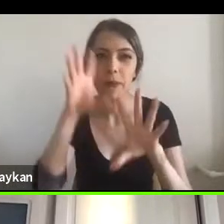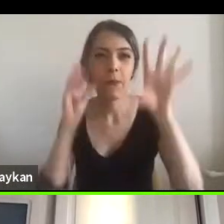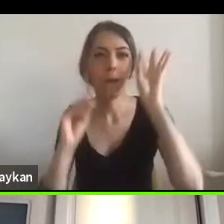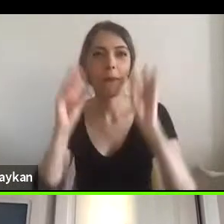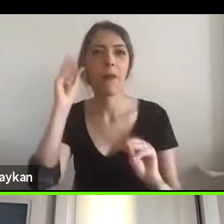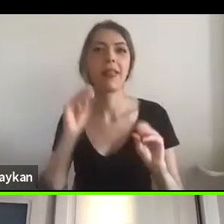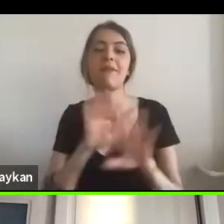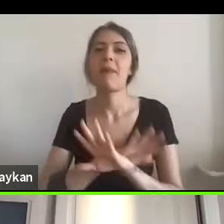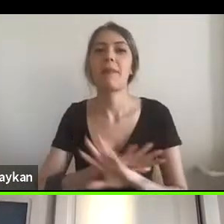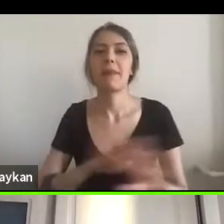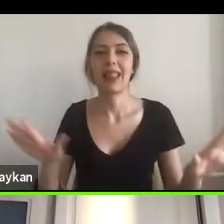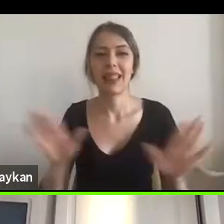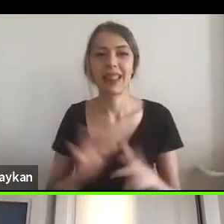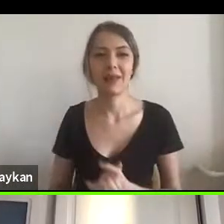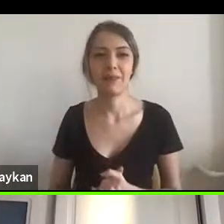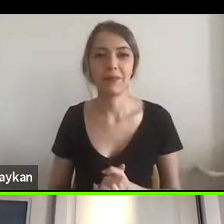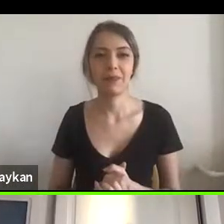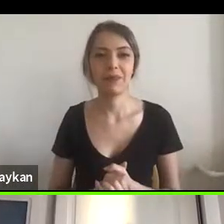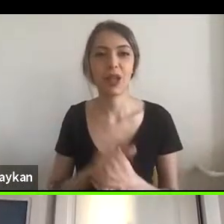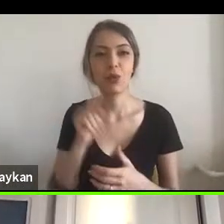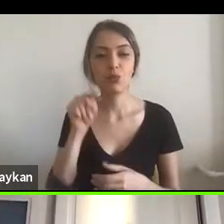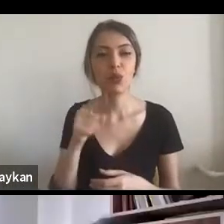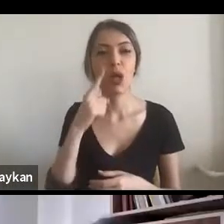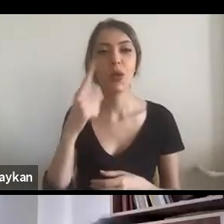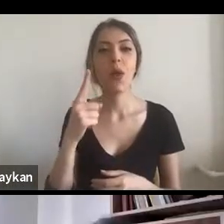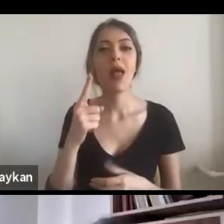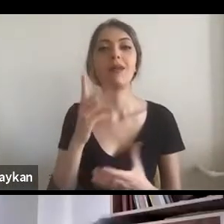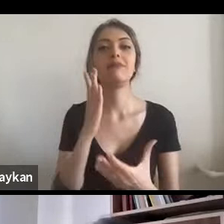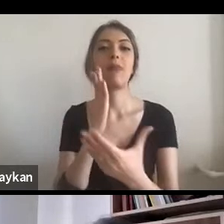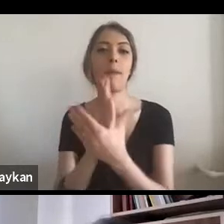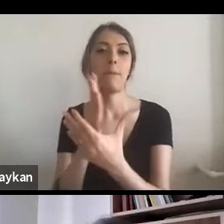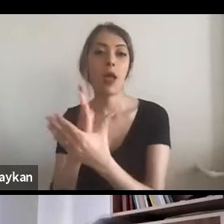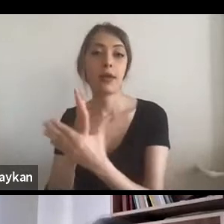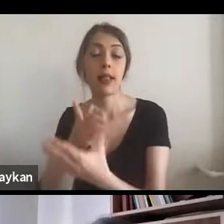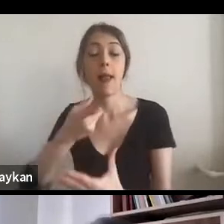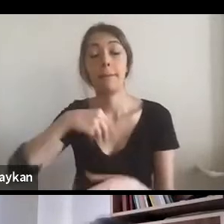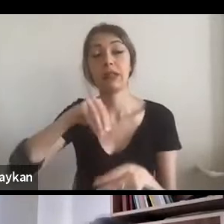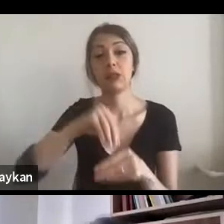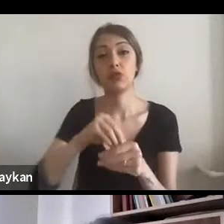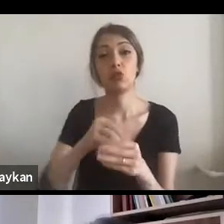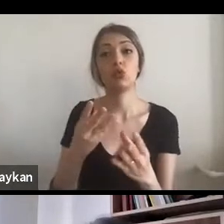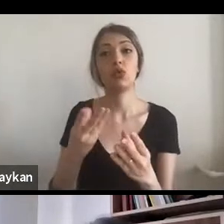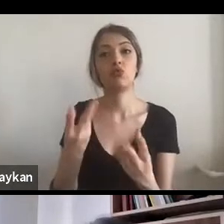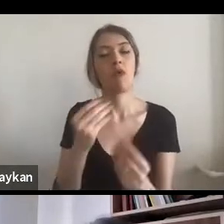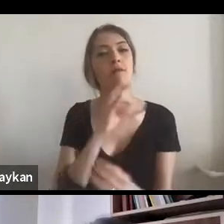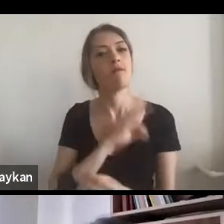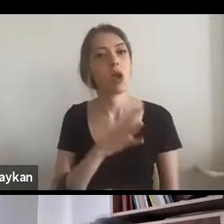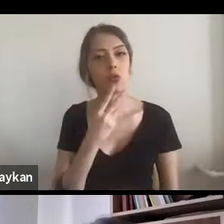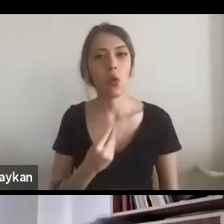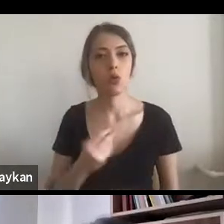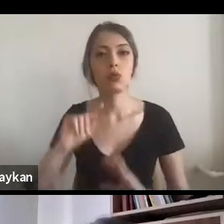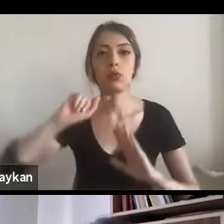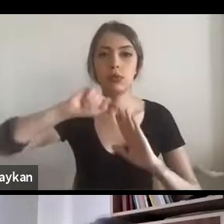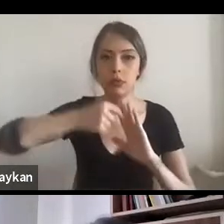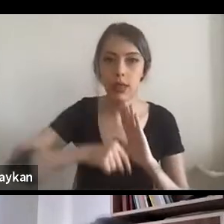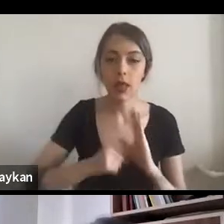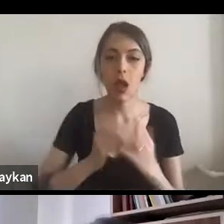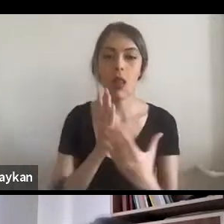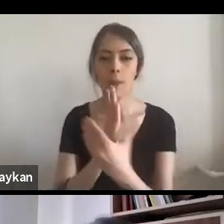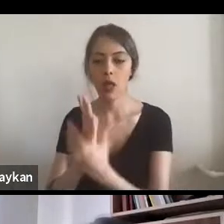Bu kapsamda EY'in tarafından hazırlanan dokümanlar çok faydalı oldu. Onları detaylı olarak